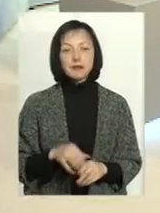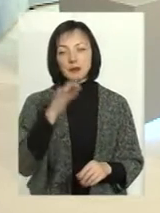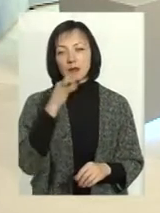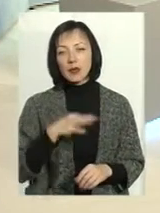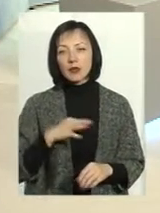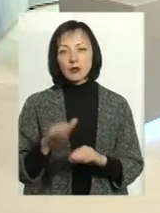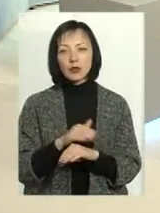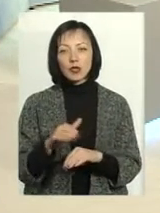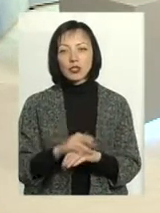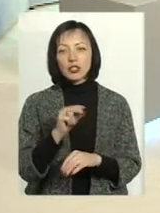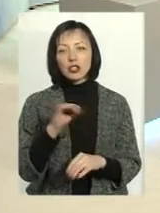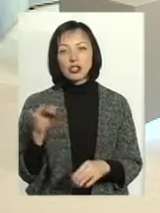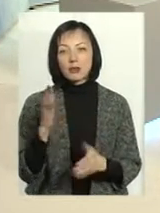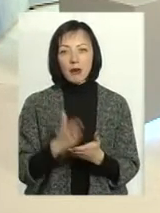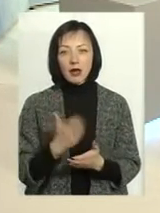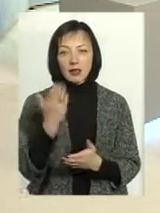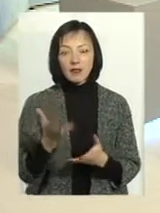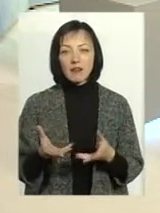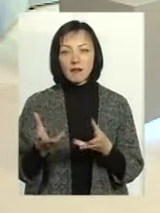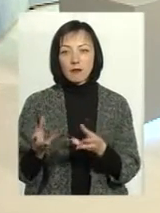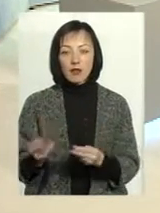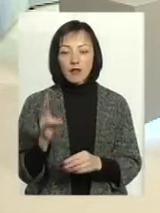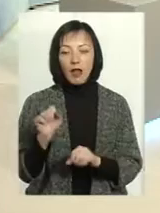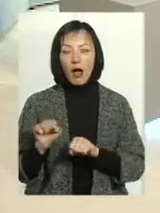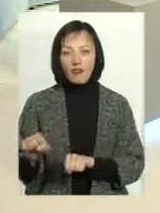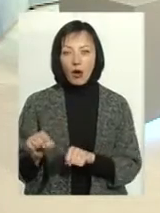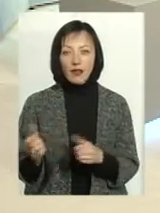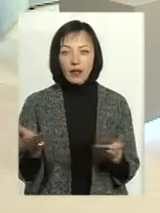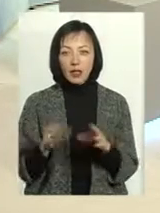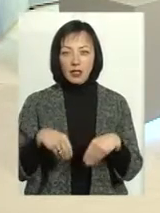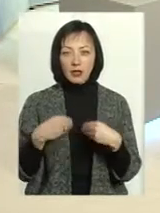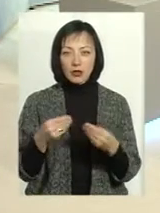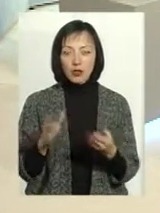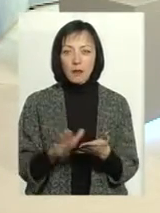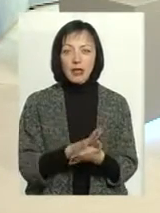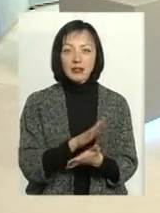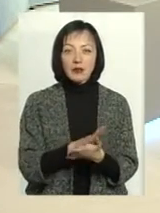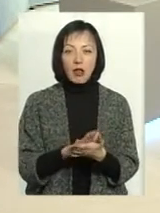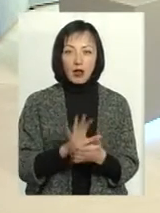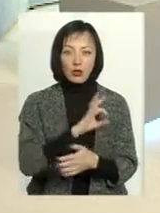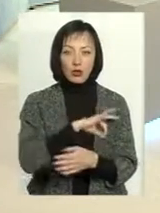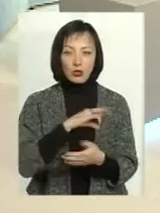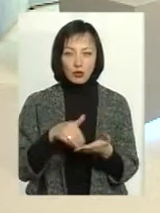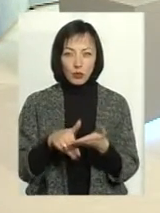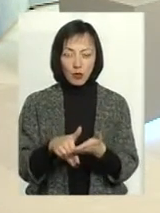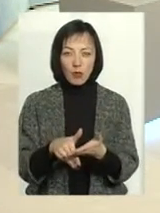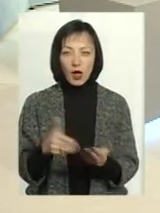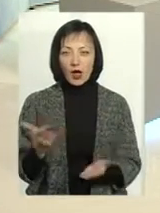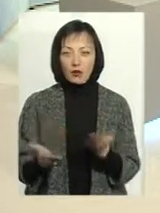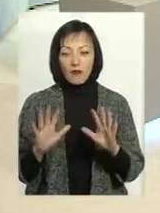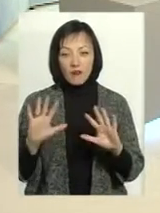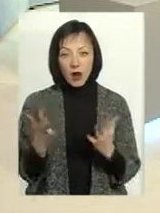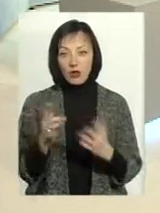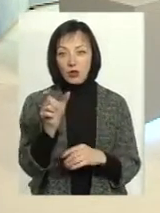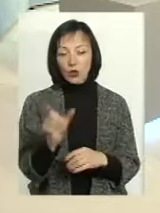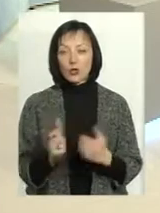чи маєте ви вплив на тих адвокатів, які надають ту безоплатну правову допомогу, якщо в разі